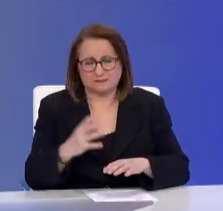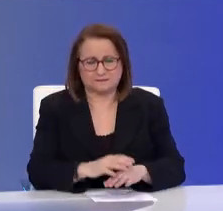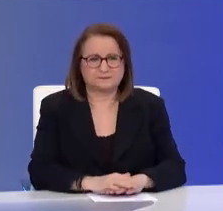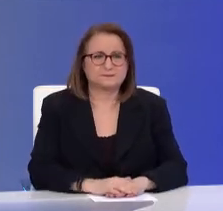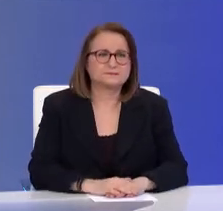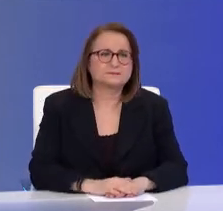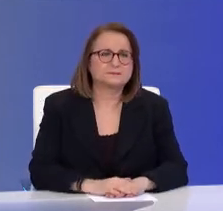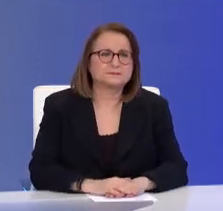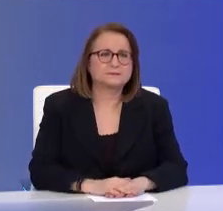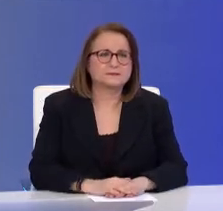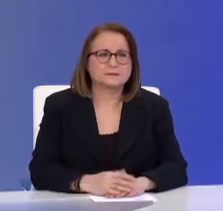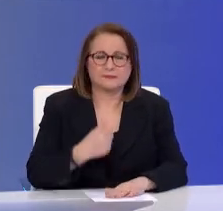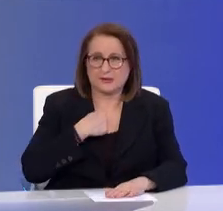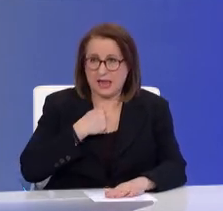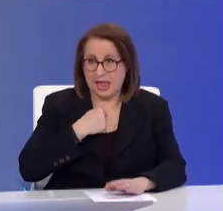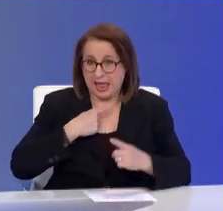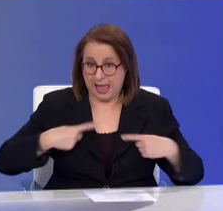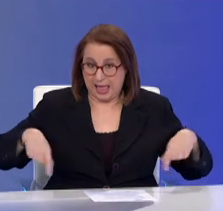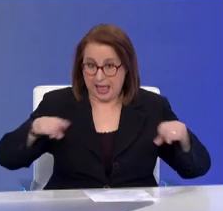1824 και